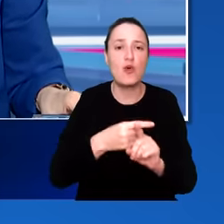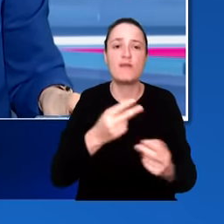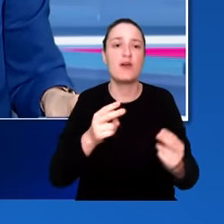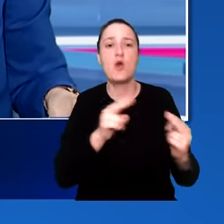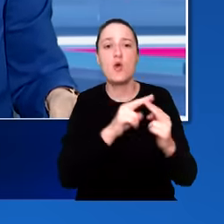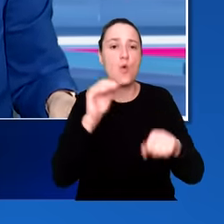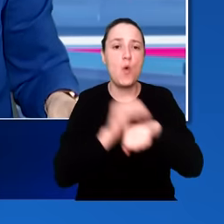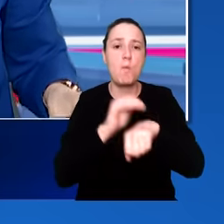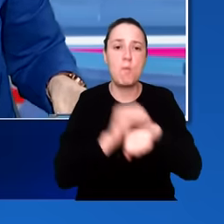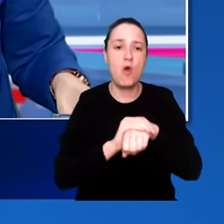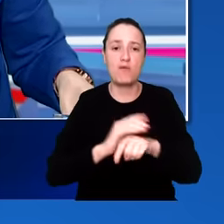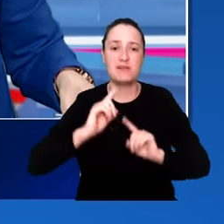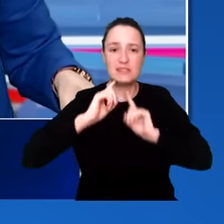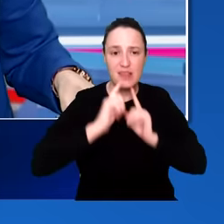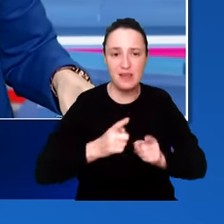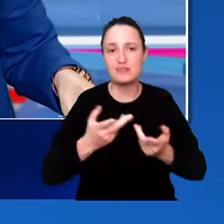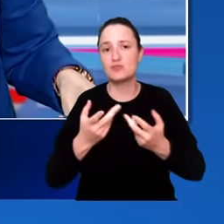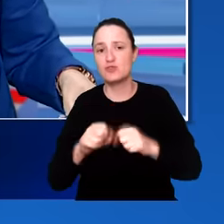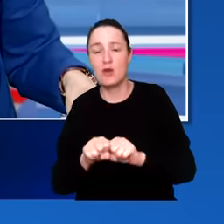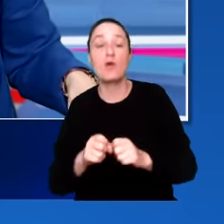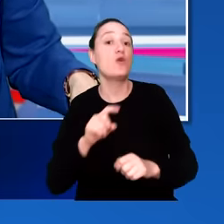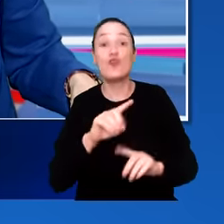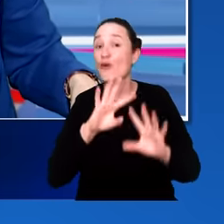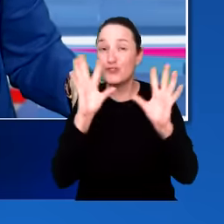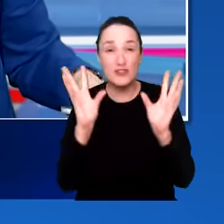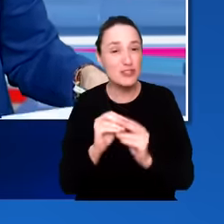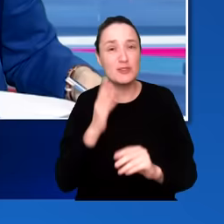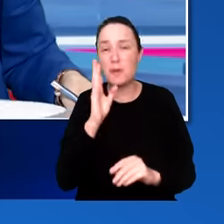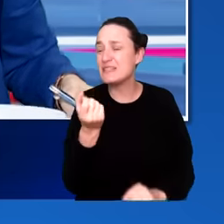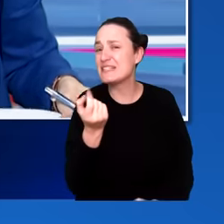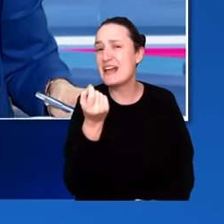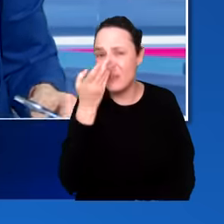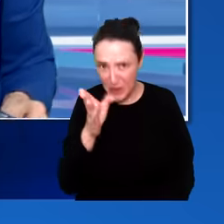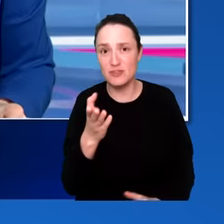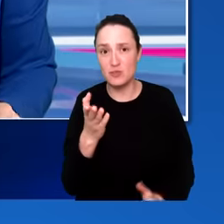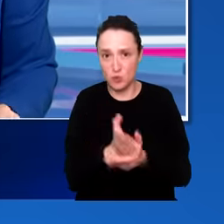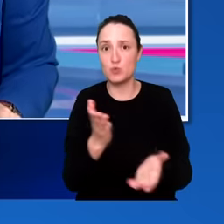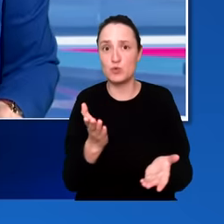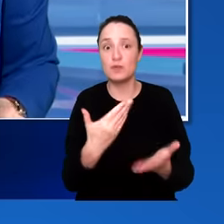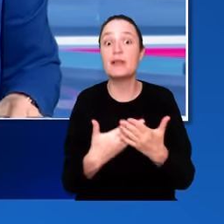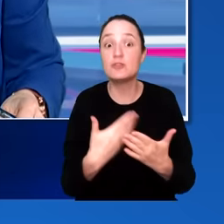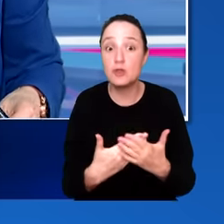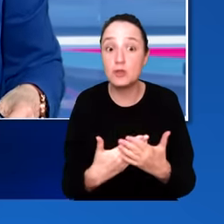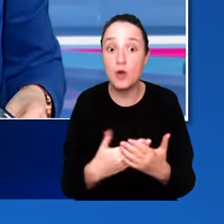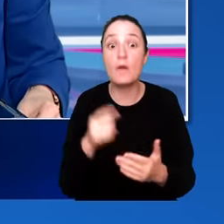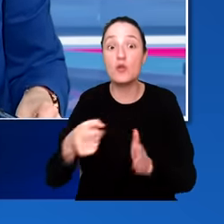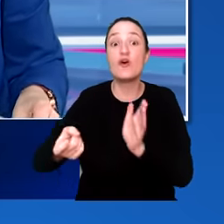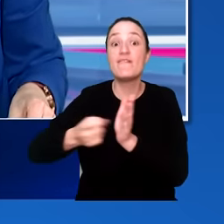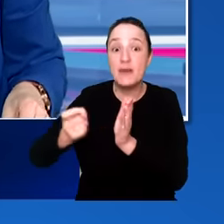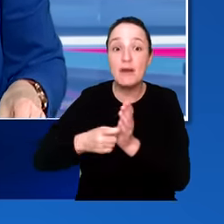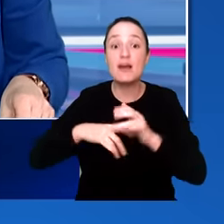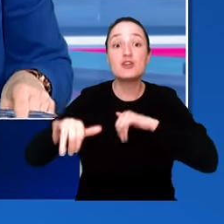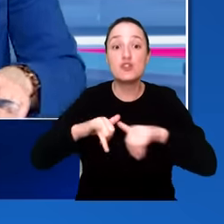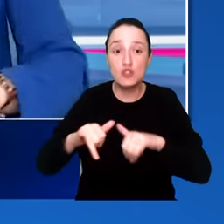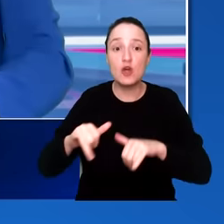cywilnoprawnych, oskładkowanie, to wszystko są rzeczy, które będą za chwilę wprowadzane ze względu na to, że na te kamienie milowe zgodził się rząd